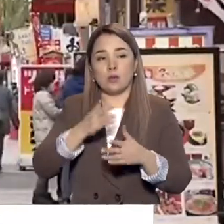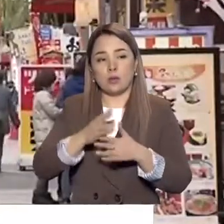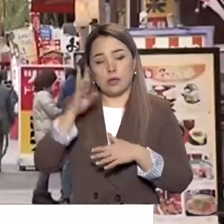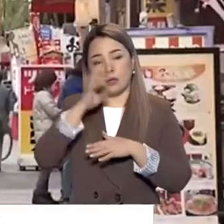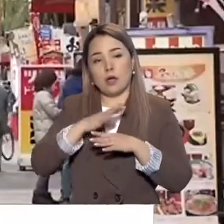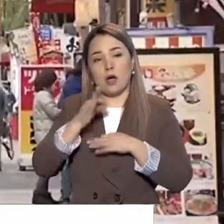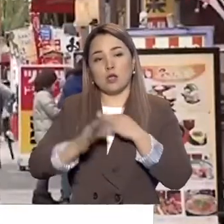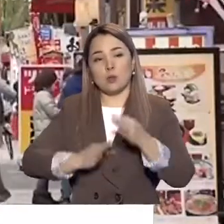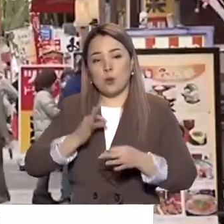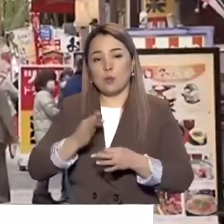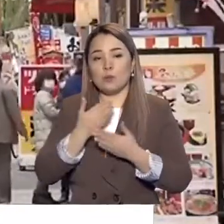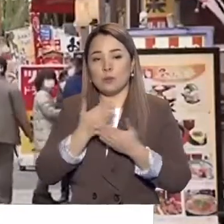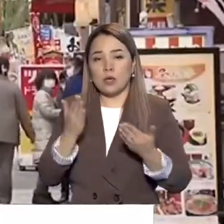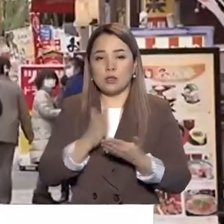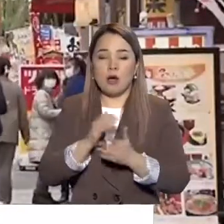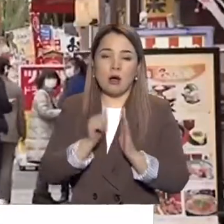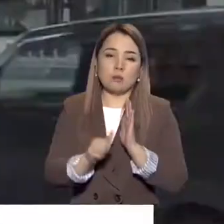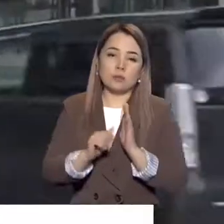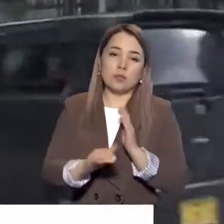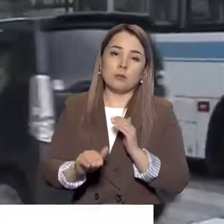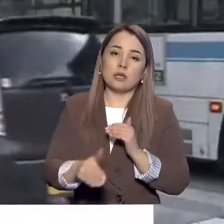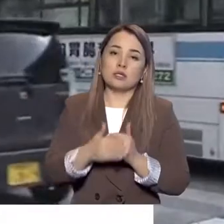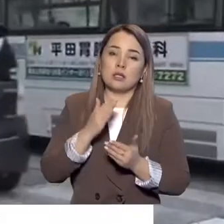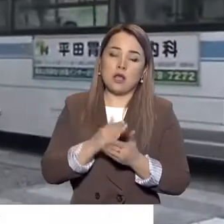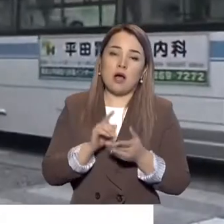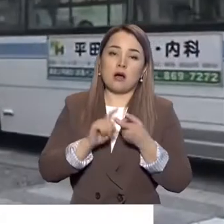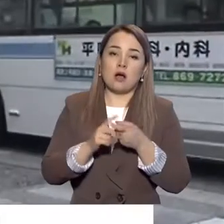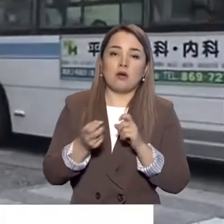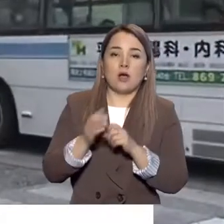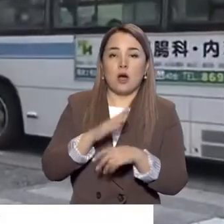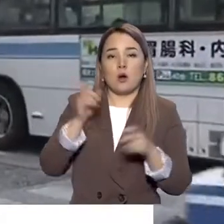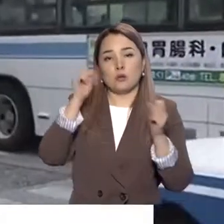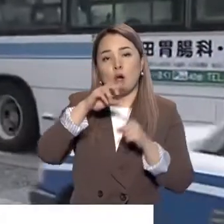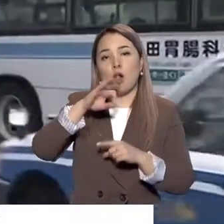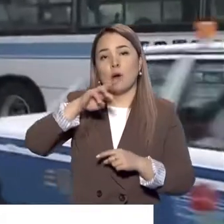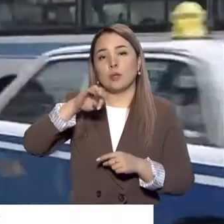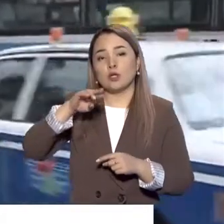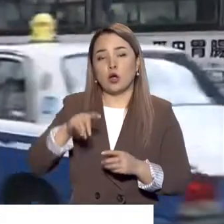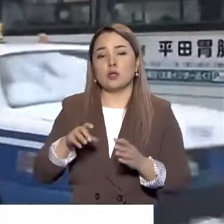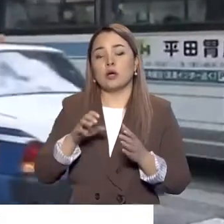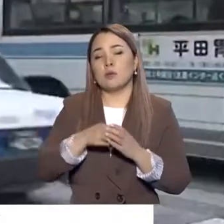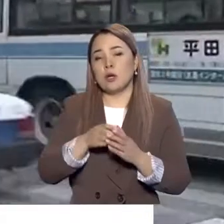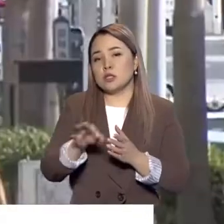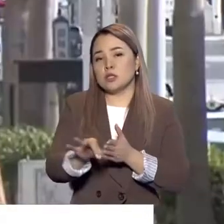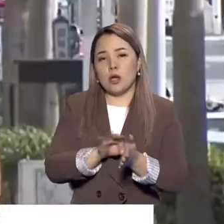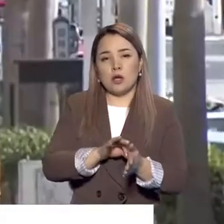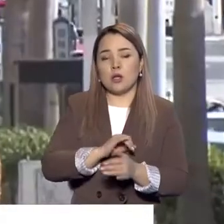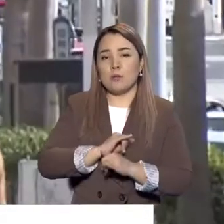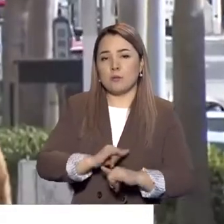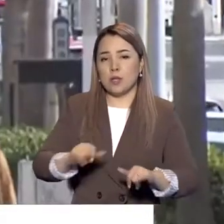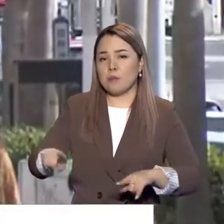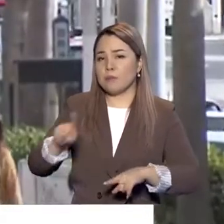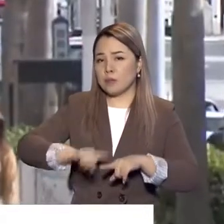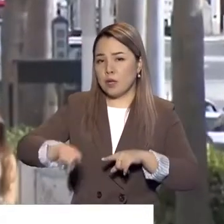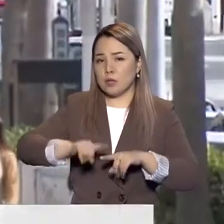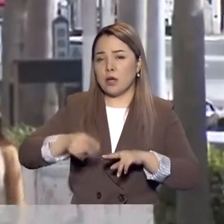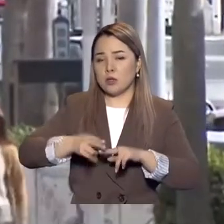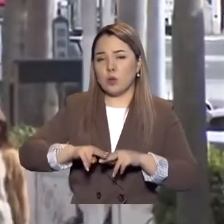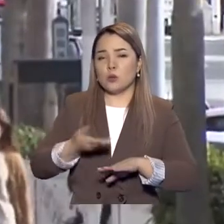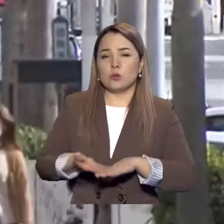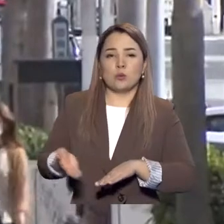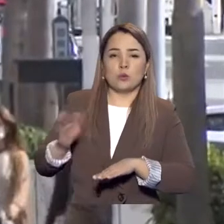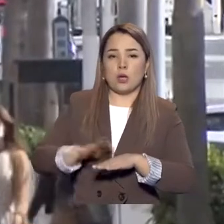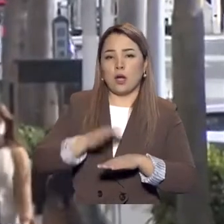соңғы тәулікте 60 мыңдай адамнан COVID анықталған. Омикронның жылдам тарауы жағдайды ушықтыра түсті. Шектеу шаралары ақпанның 20-сына